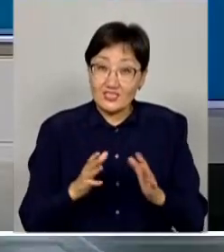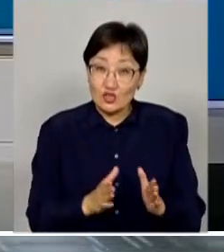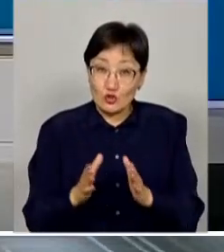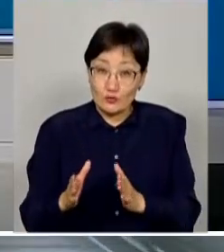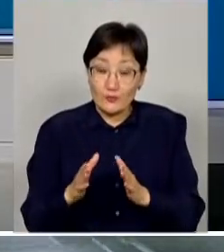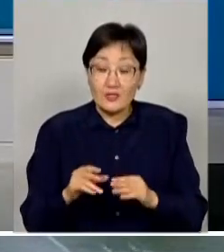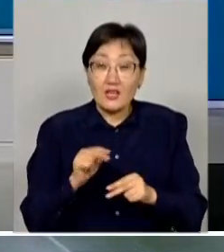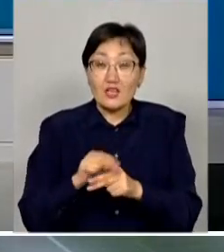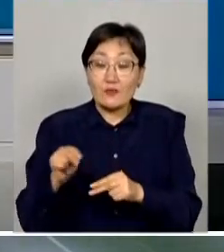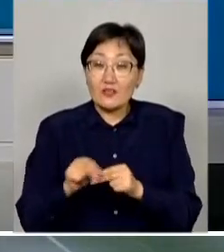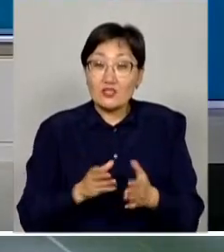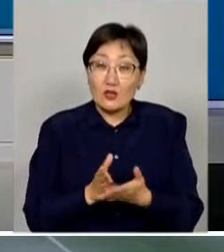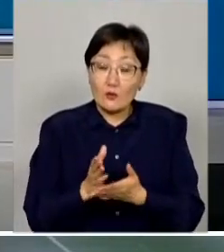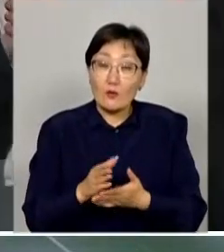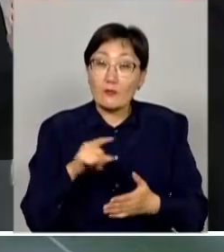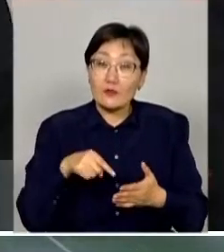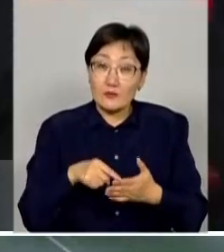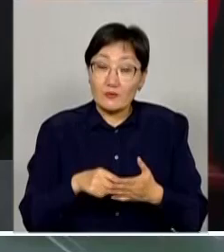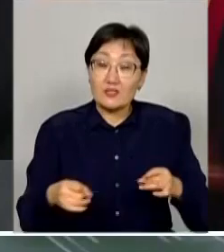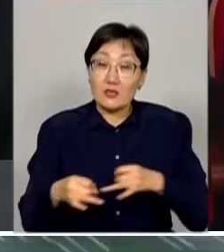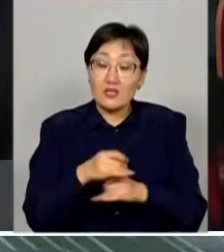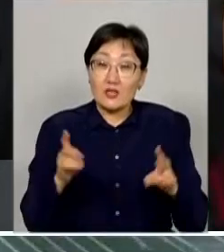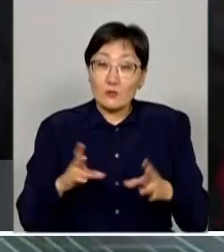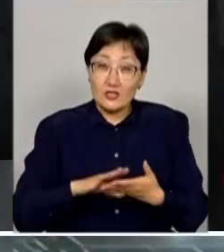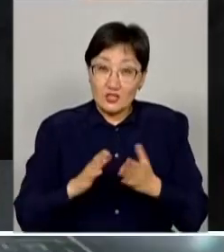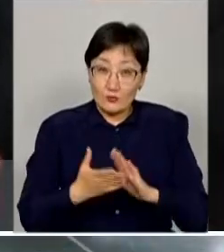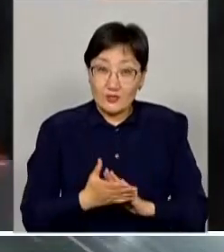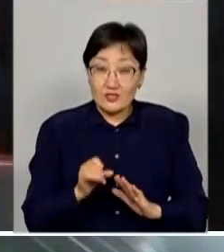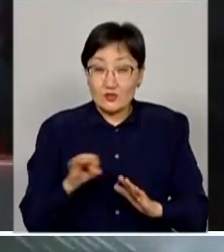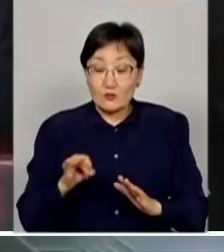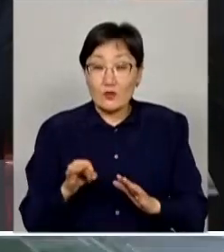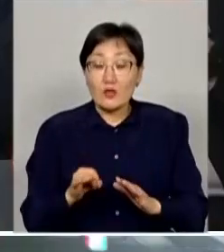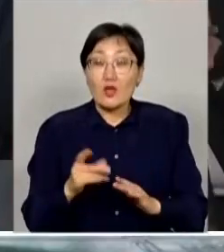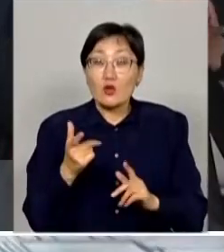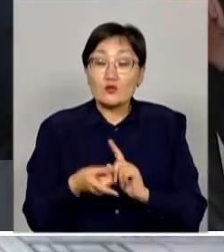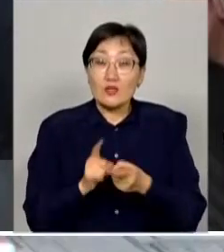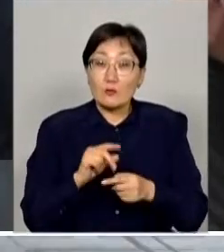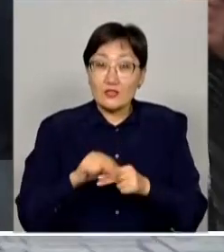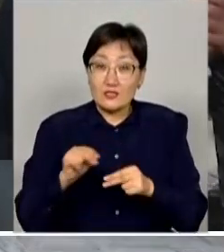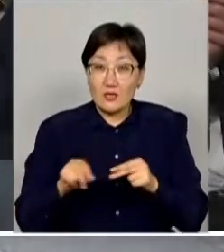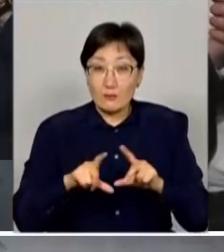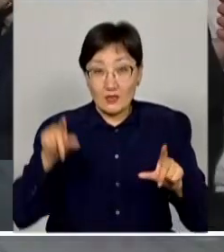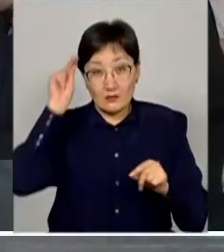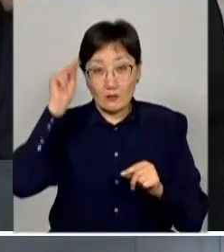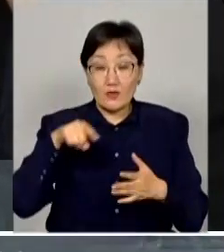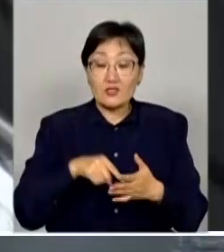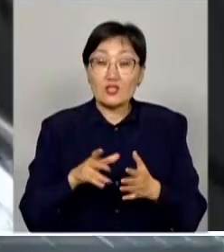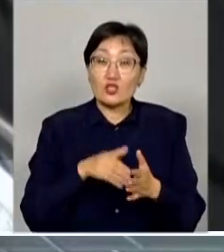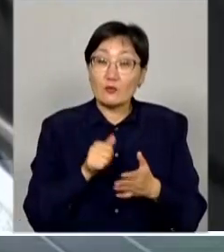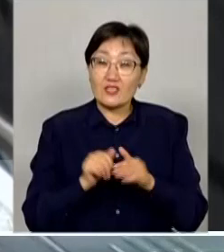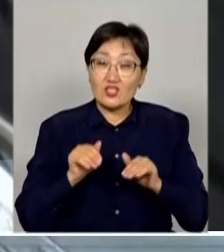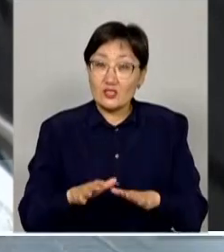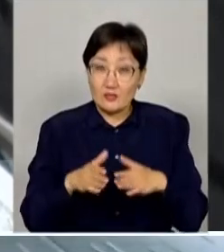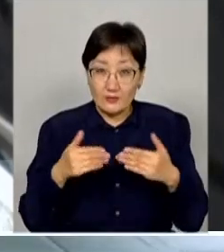мен білім саласындағы түйткілдерге тоқталды. Апатты жағдайда тұрған және шаусымен оқытатын мектептер мәселесі әлі күнге